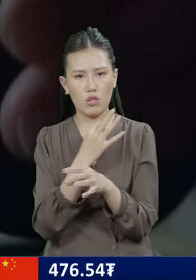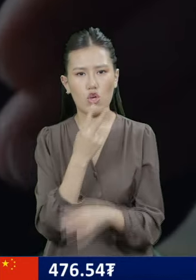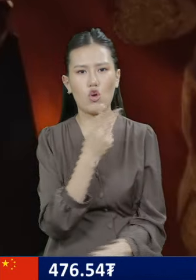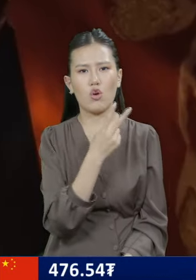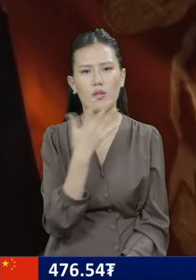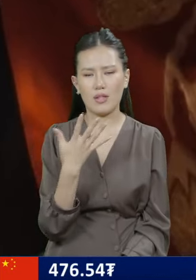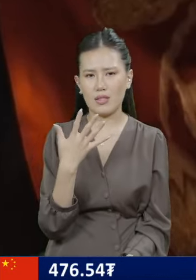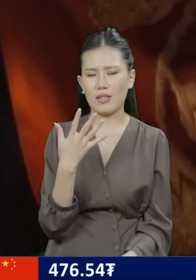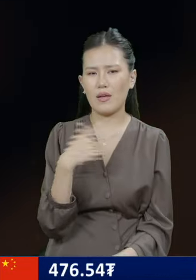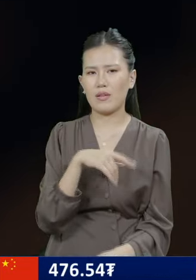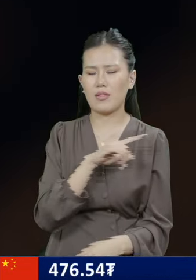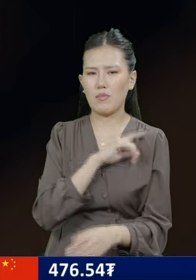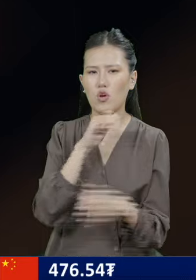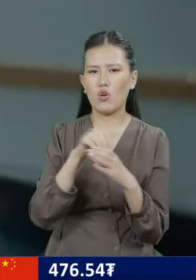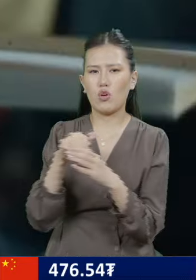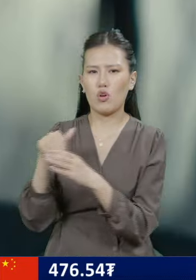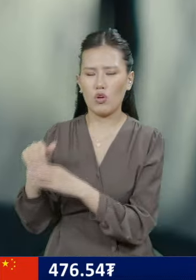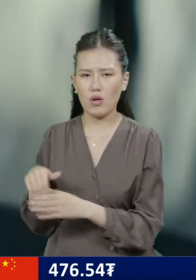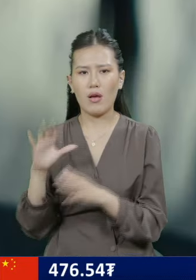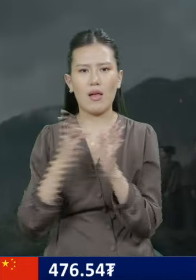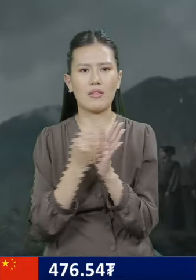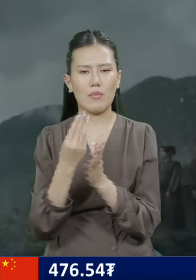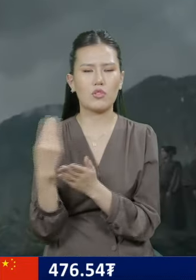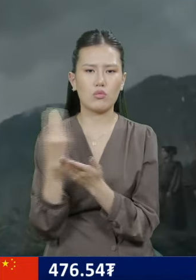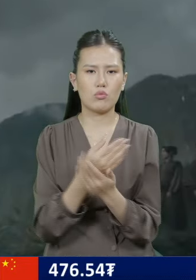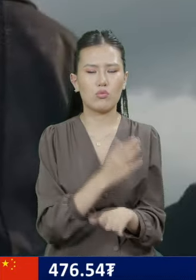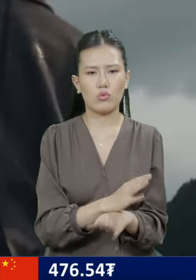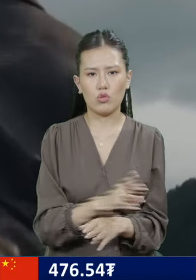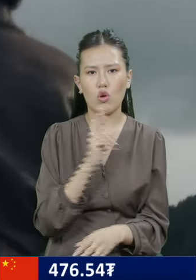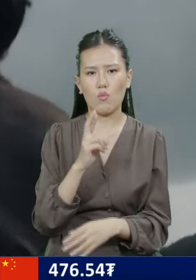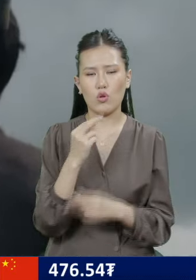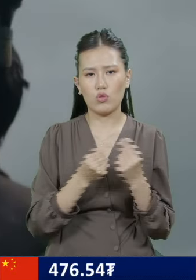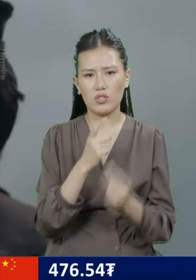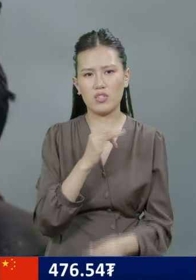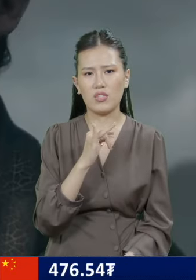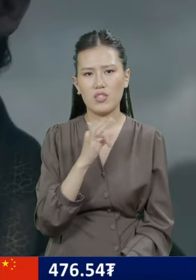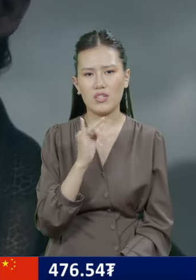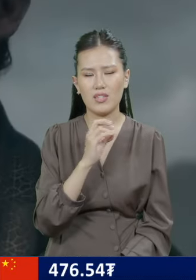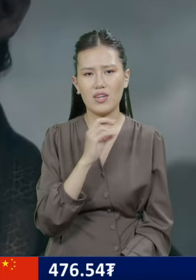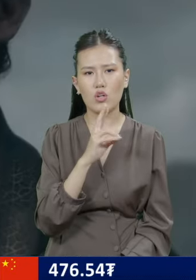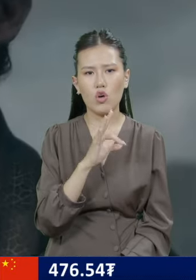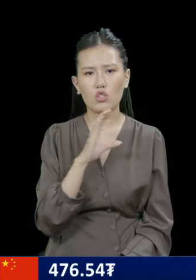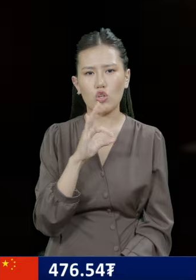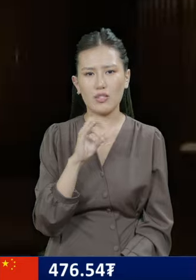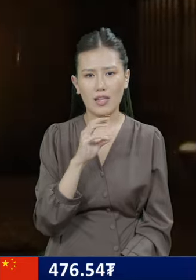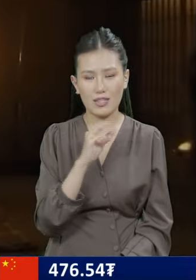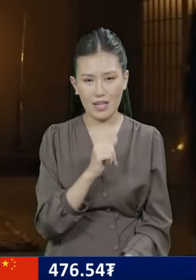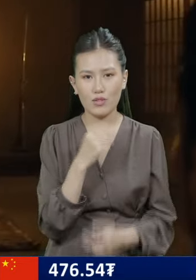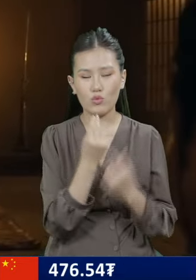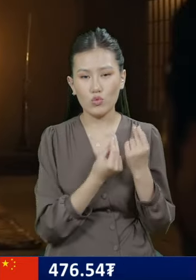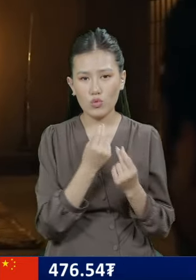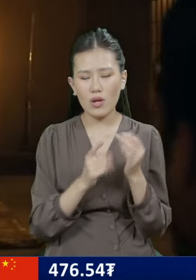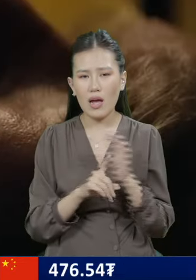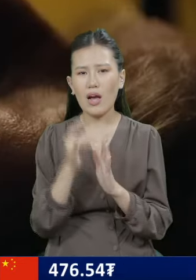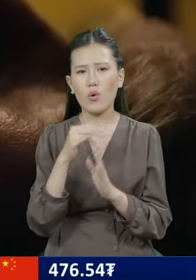нэр дэвшснээс 18 Эммигийн эзэн боллоо. Японы жүжигчин Хироёки Санада энэхүү цувралд бүтээсэн дүрээрээ анх удаа шилдэг